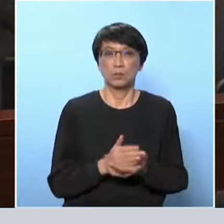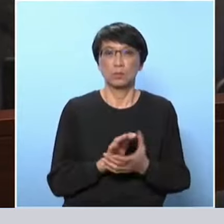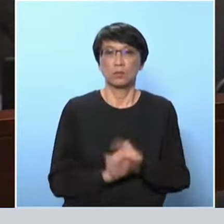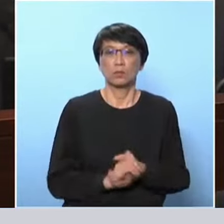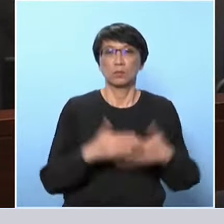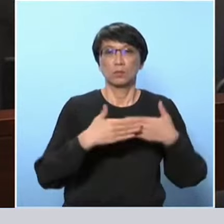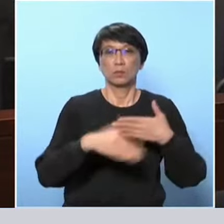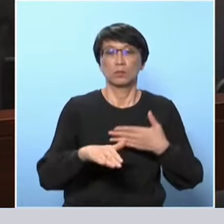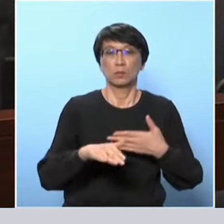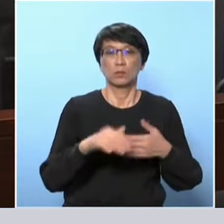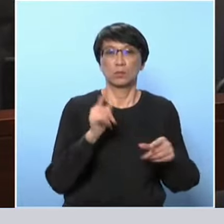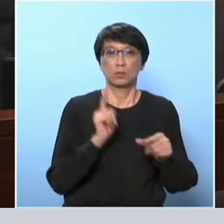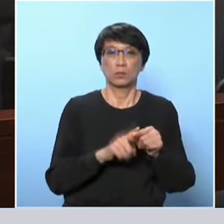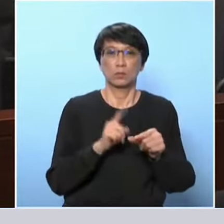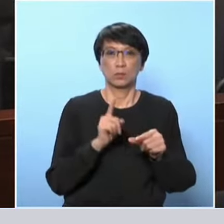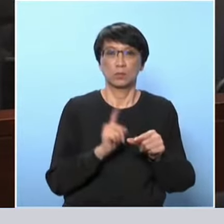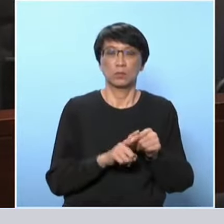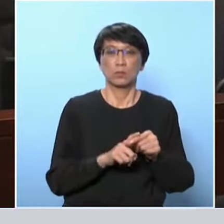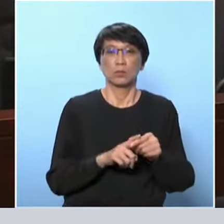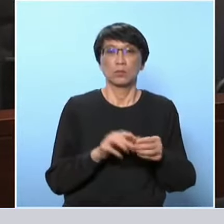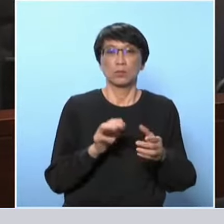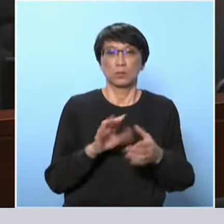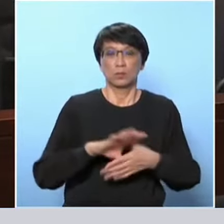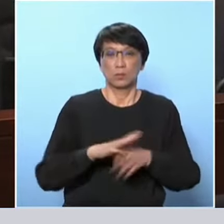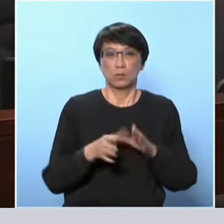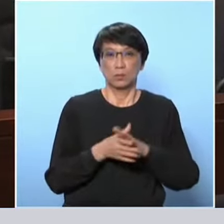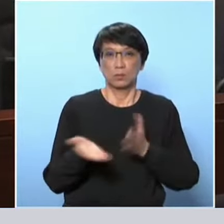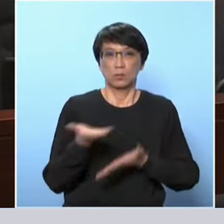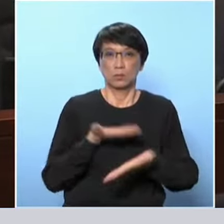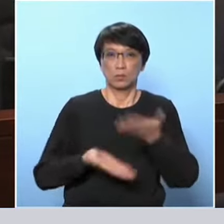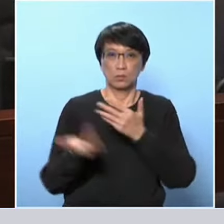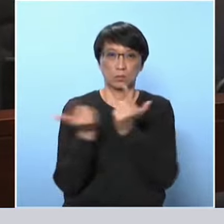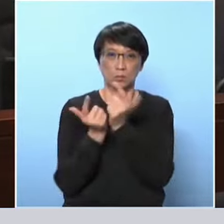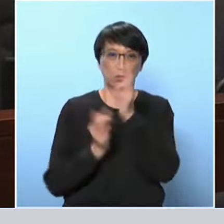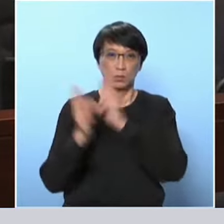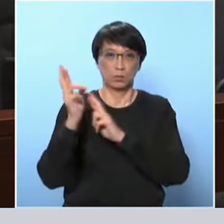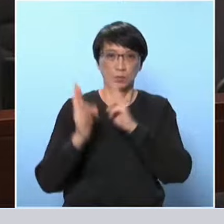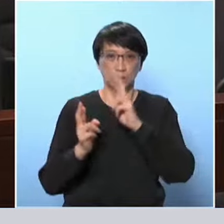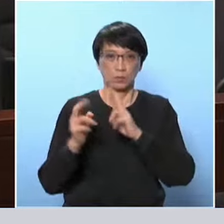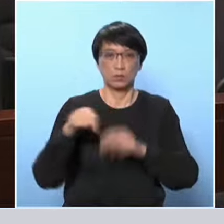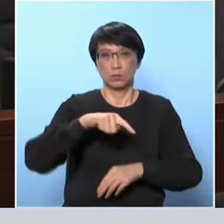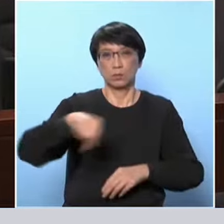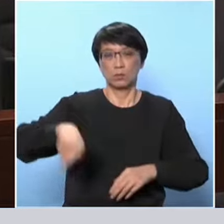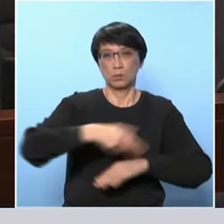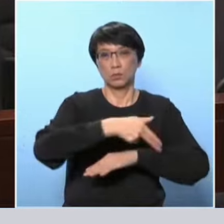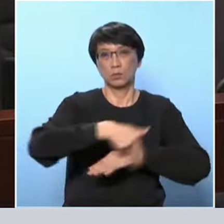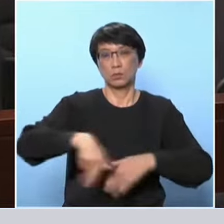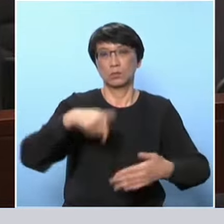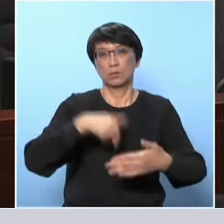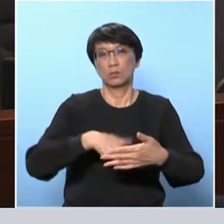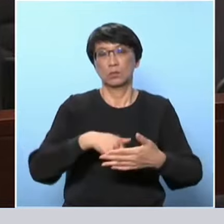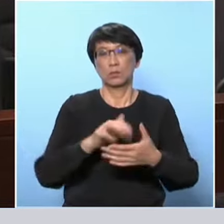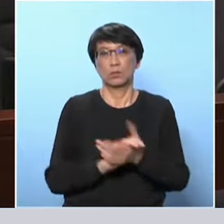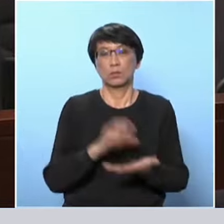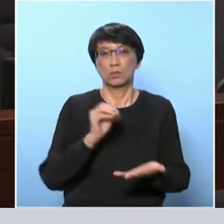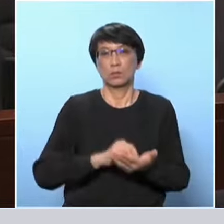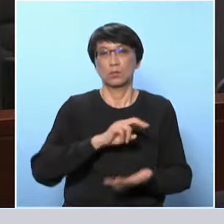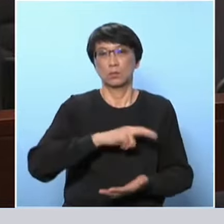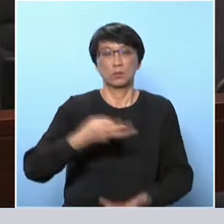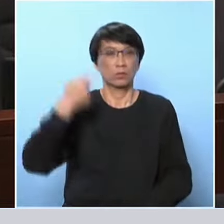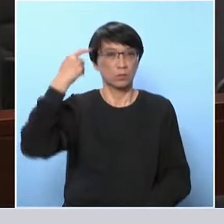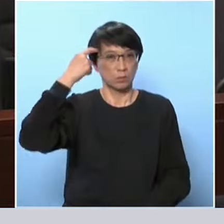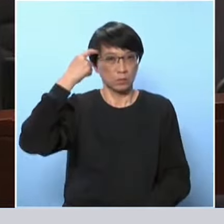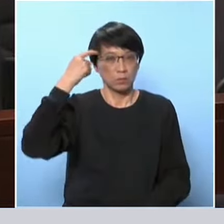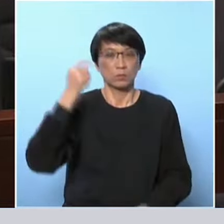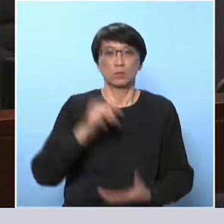外文化藝術交流中心，所以我覺得喺北部區北部都會區嘅規劃裏邊咧，我哋一定要有改變嘅思